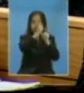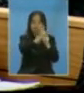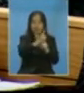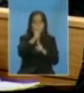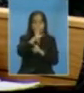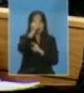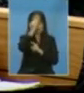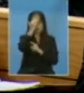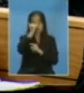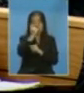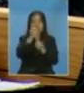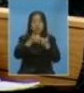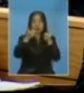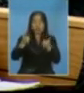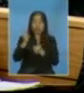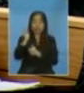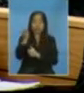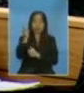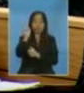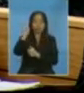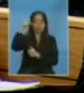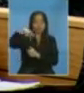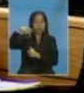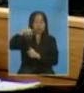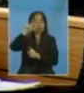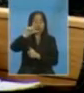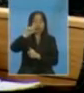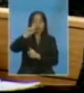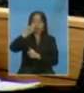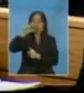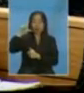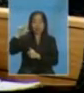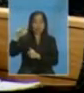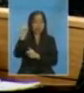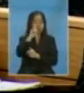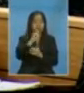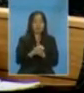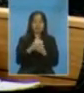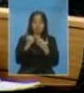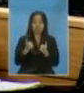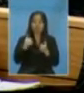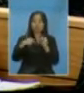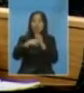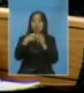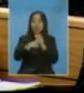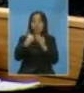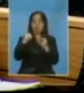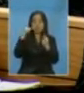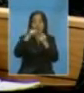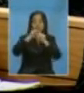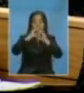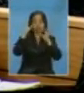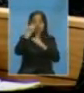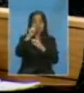ท่านกลับมาใช้วิธีการขอกู้พิเศษ2ล้านล้านนี่คือเหตุผลที่ผมต้องกราบเรียนแล้วก็จะชี้เห็นต่อไปครับว่